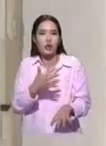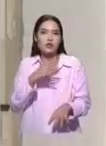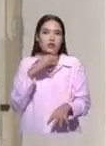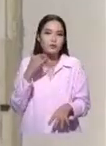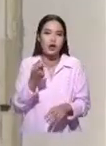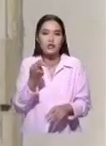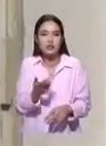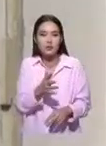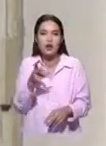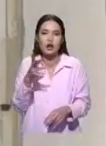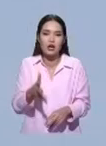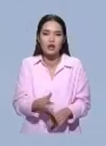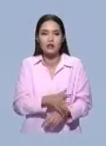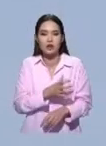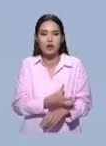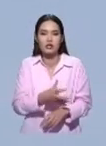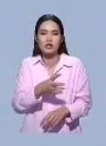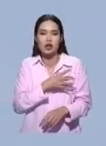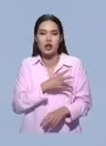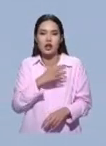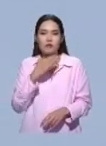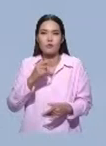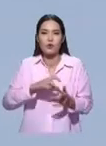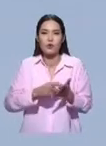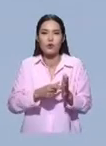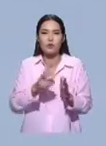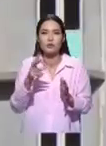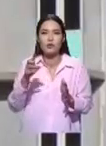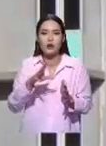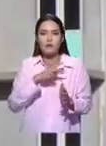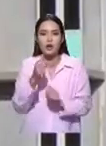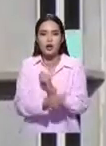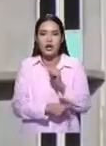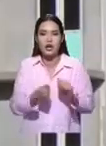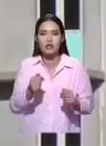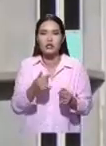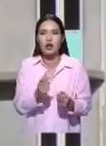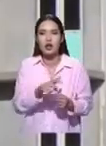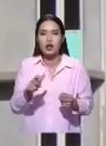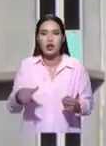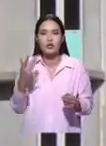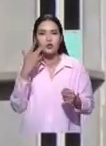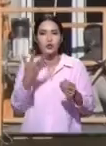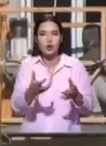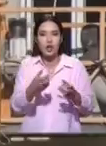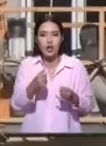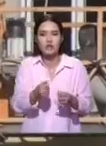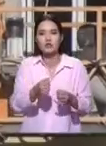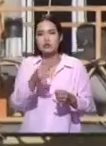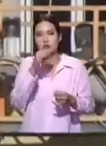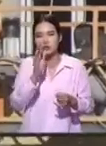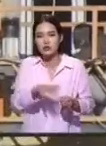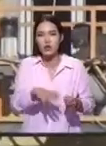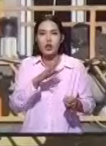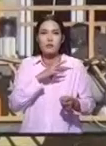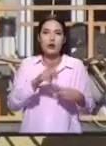немало многодетных и семей, воспитывающих детей с инвалидностью. Матери-одиночки и пенсионеры. Чтобы приобрести квартиру мечты, многие из них